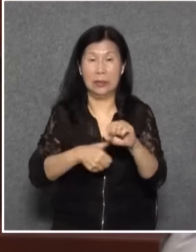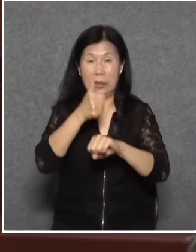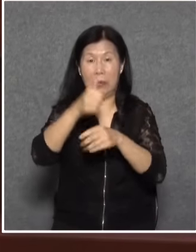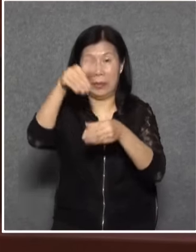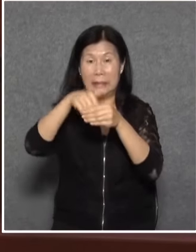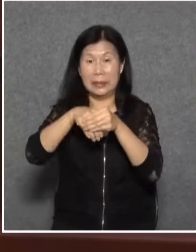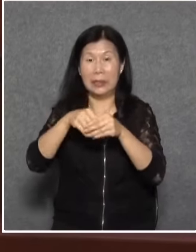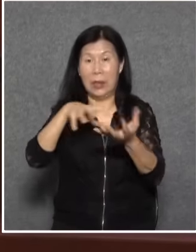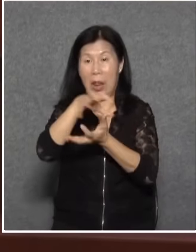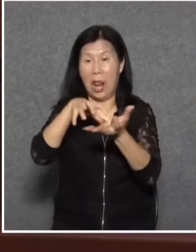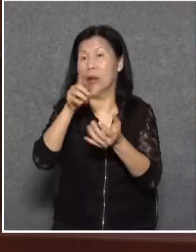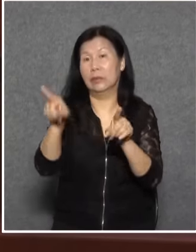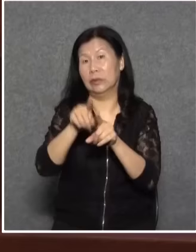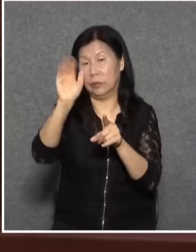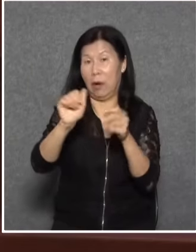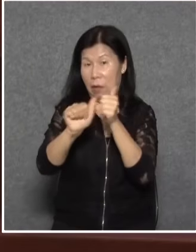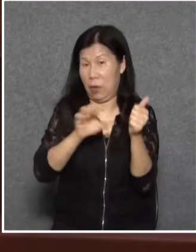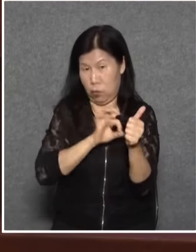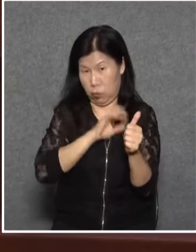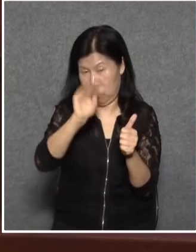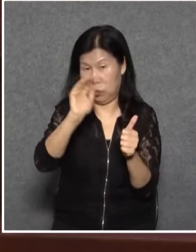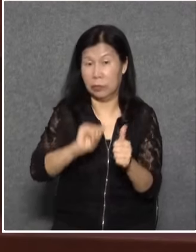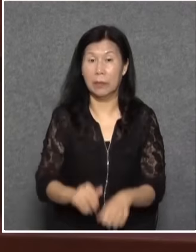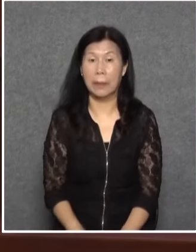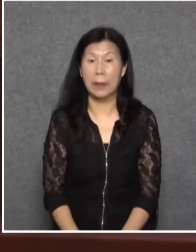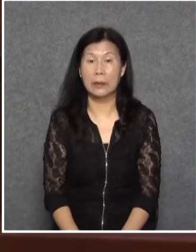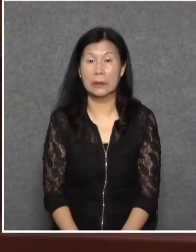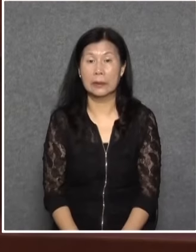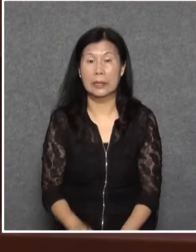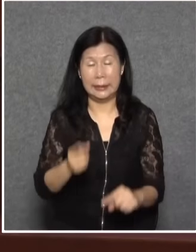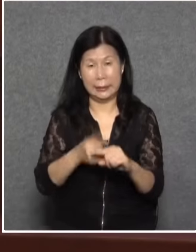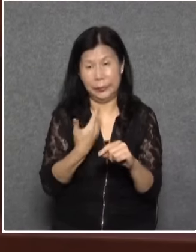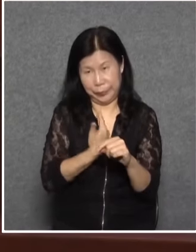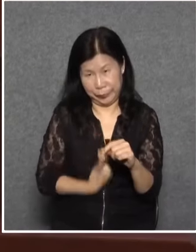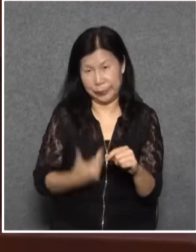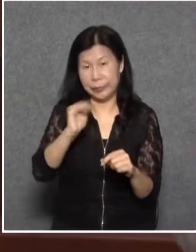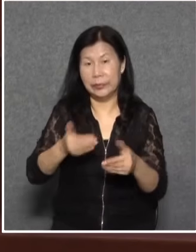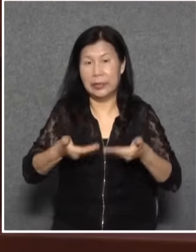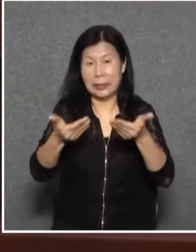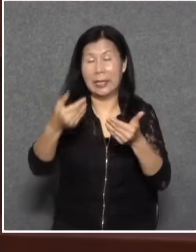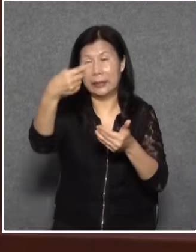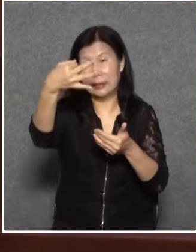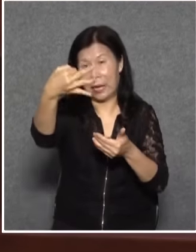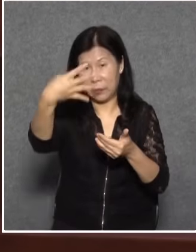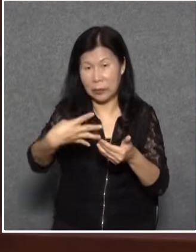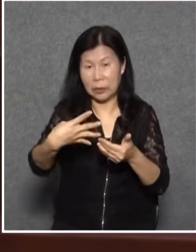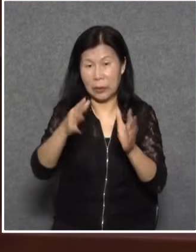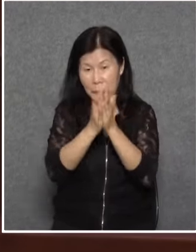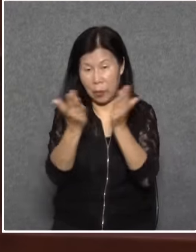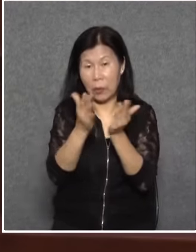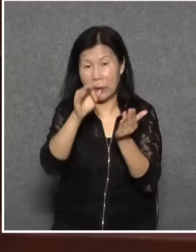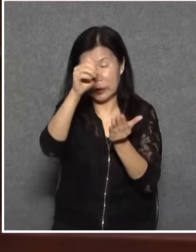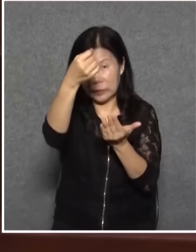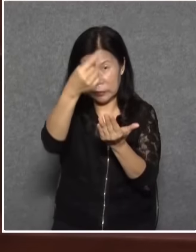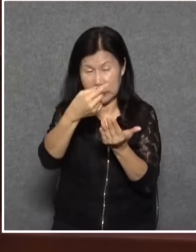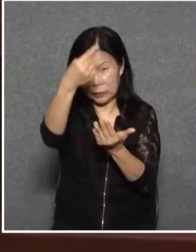搞到你天翻地覆都仲得啦，係咪先？係咪？我哋已經係好講道理嘅，提幾條成本，因為成條條文